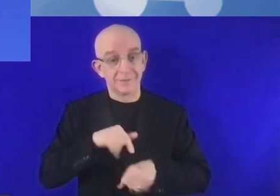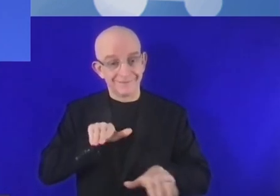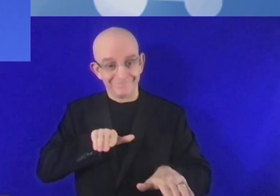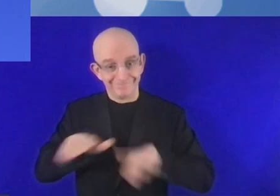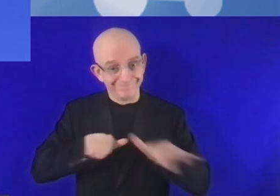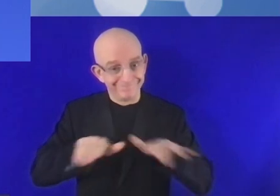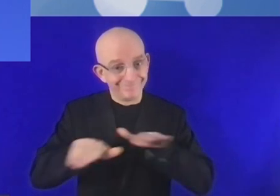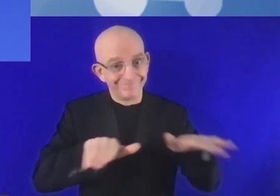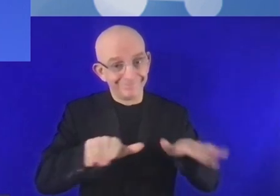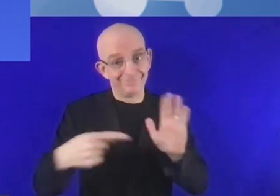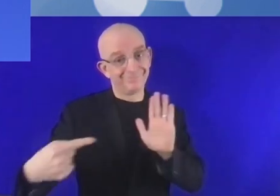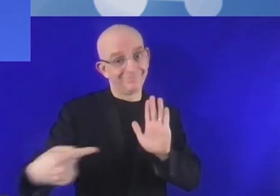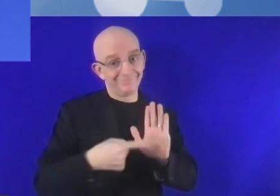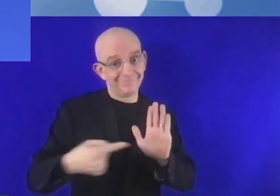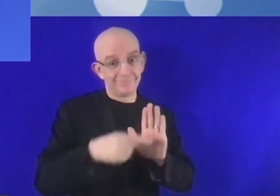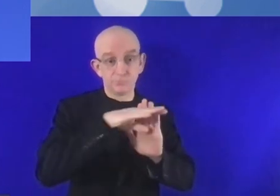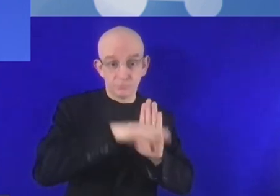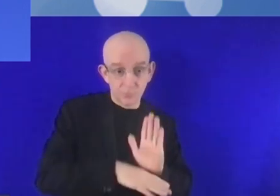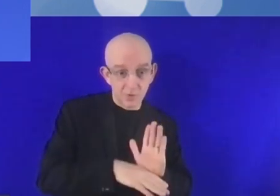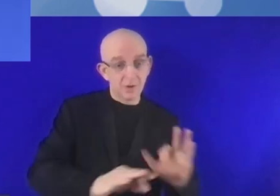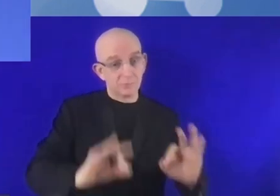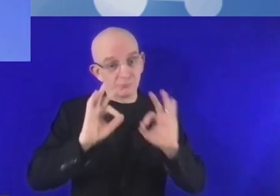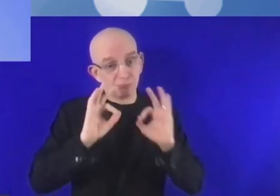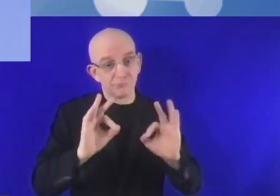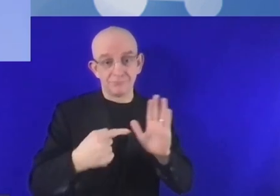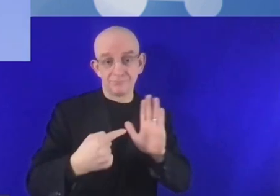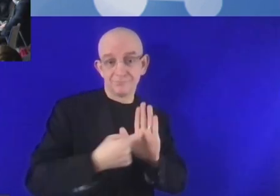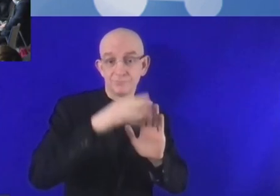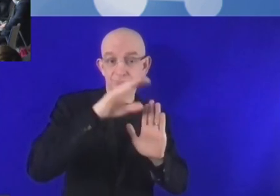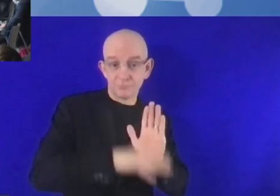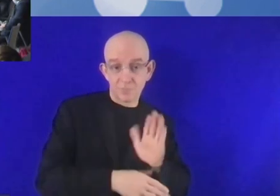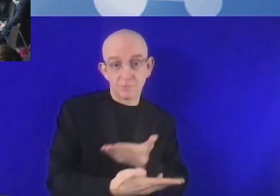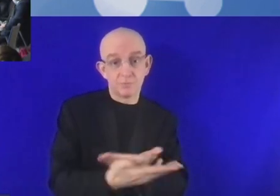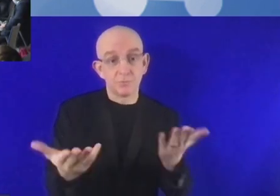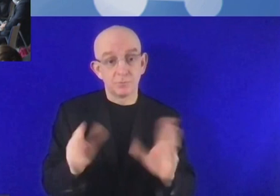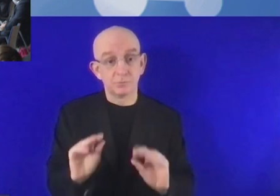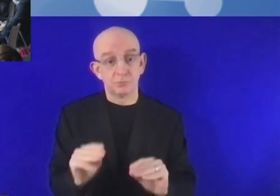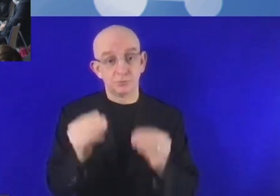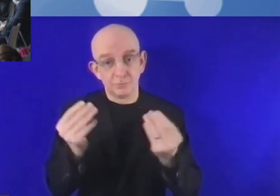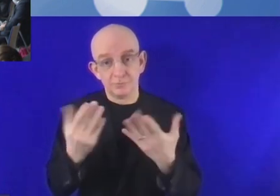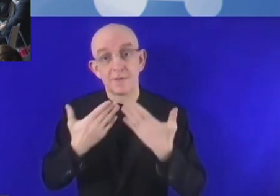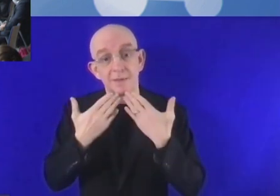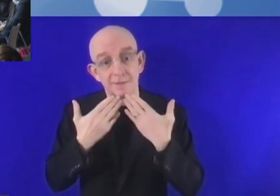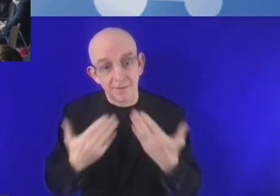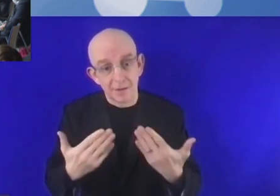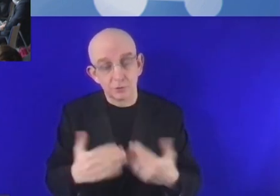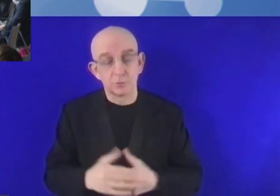Jako przedstawicielka młodzieży chciałabym podkreślić, że kwestie te są dla nas niezwykle istotne. Dziękuję.